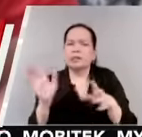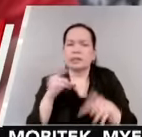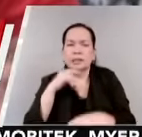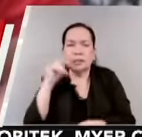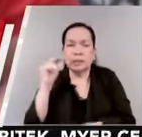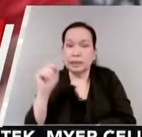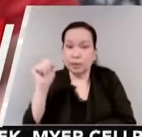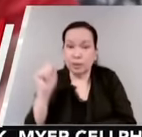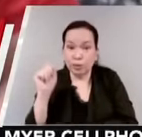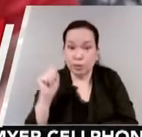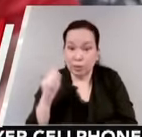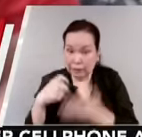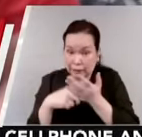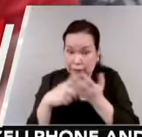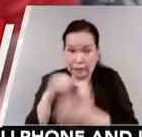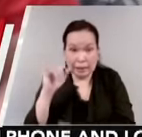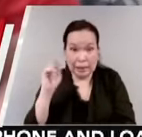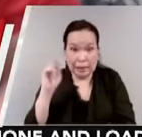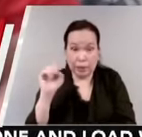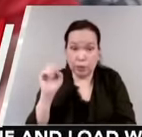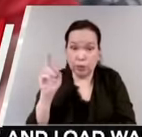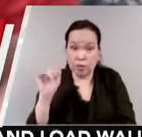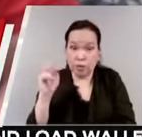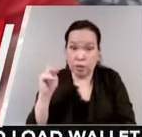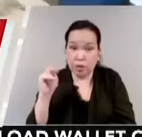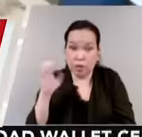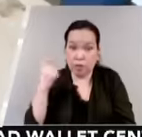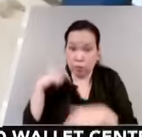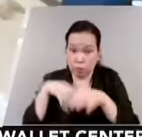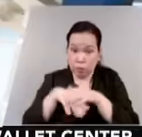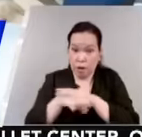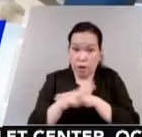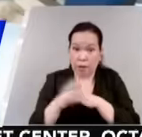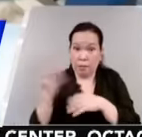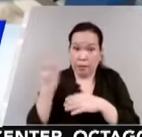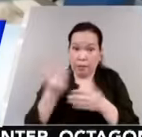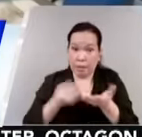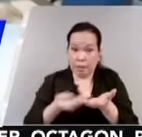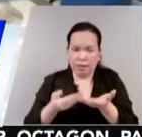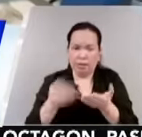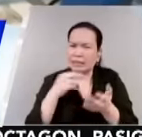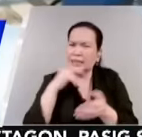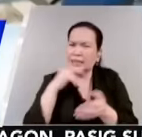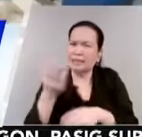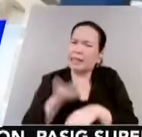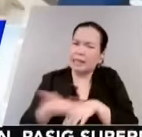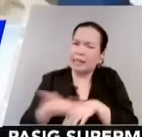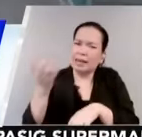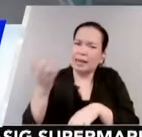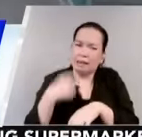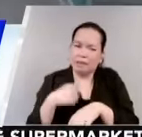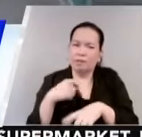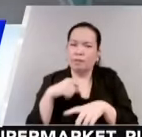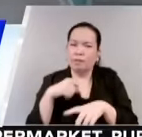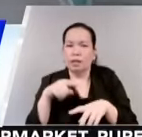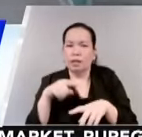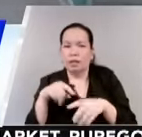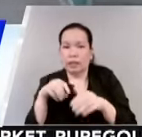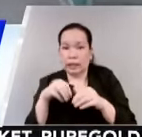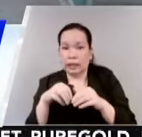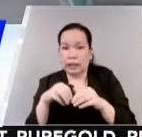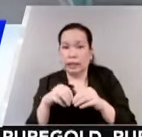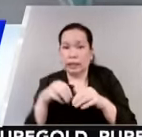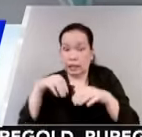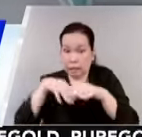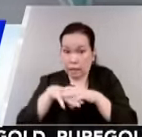para makapasok sa bakuran ng Batangas Port. Sa mismong loob naman, mabilis namang nawawala ang mahabang pila sa ticketing